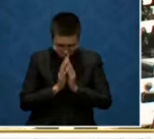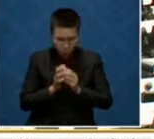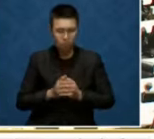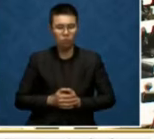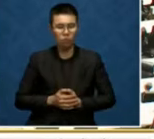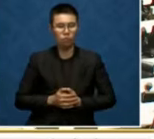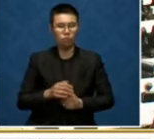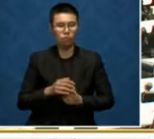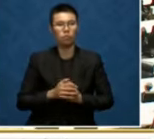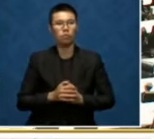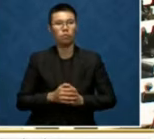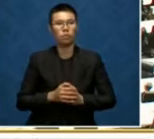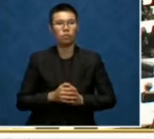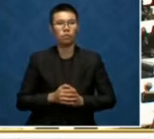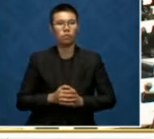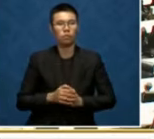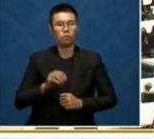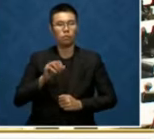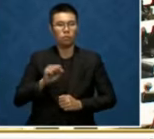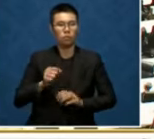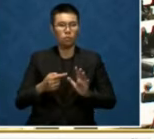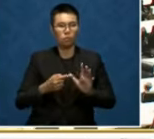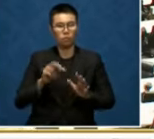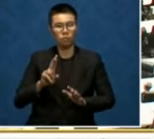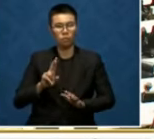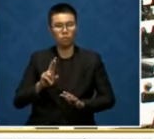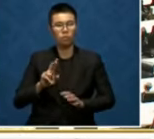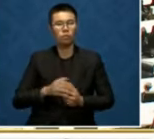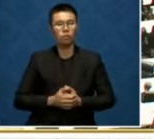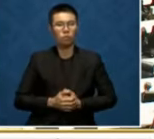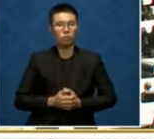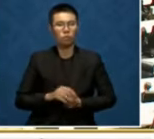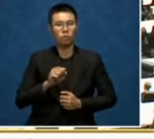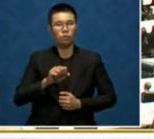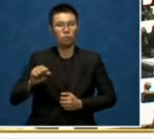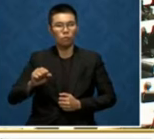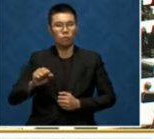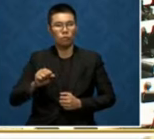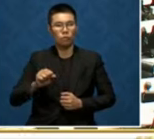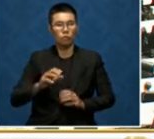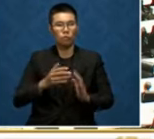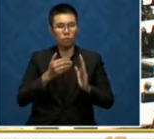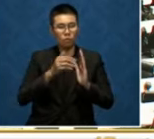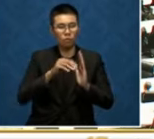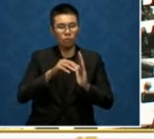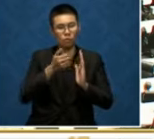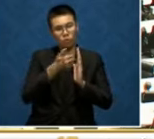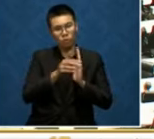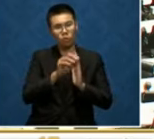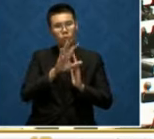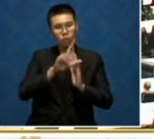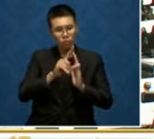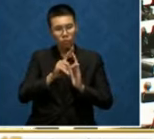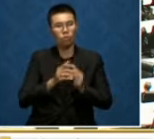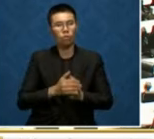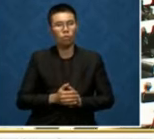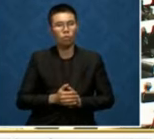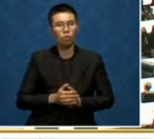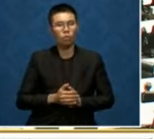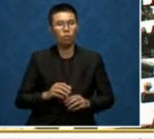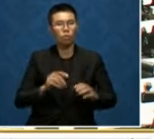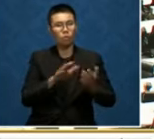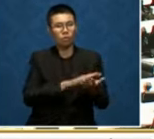นี่เค้าลบกับผมนายสัมฤทธิ์แทนทรัพย์สมาชิกสภาผู้แทนราษฎรจังหวัดชัยภูมิพรรคภูมิใจไทยกระผมต้อง